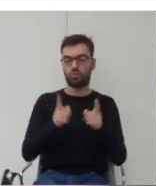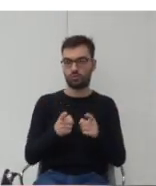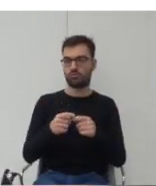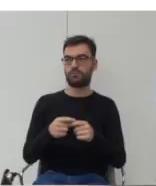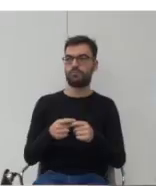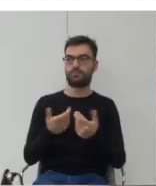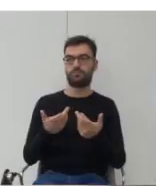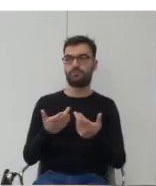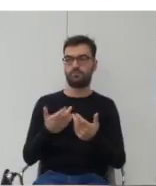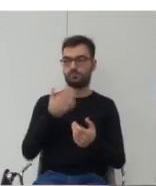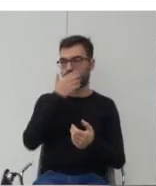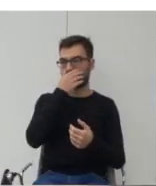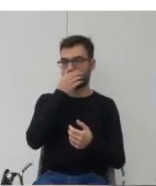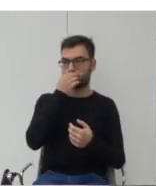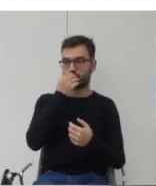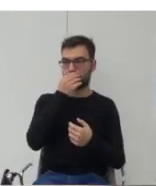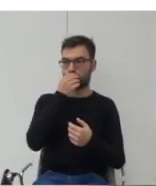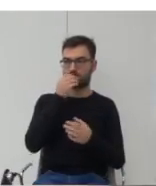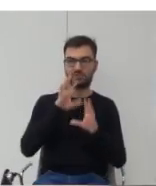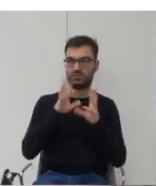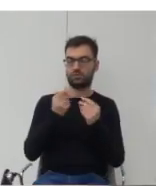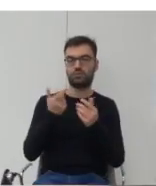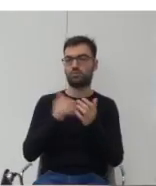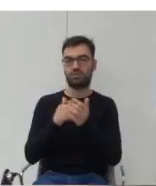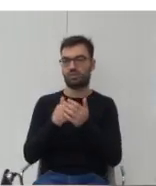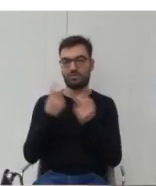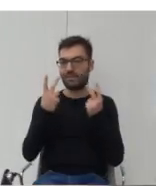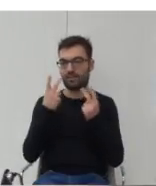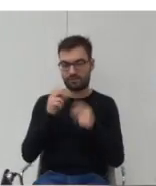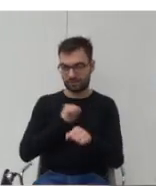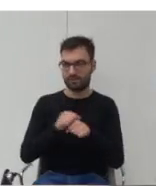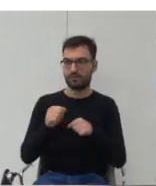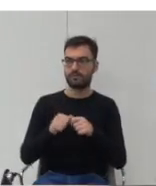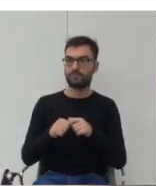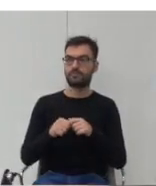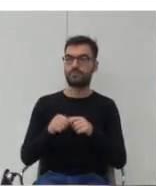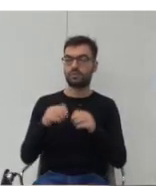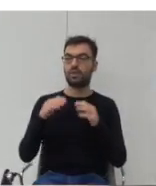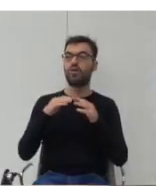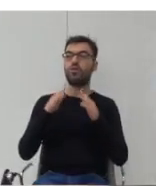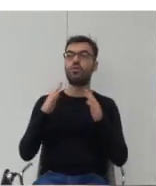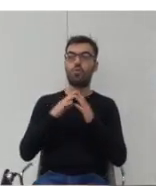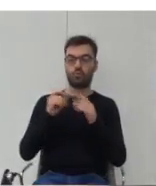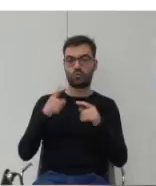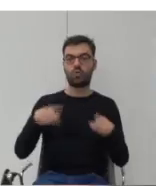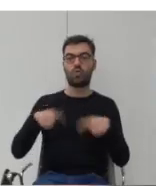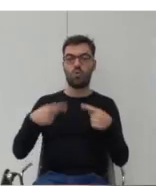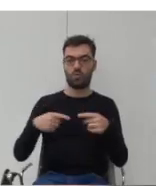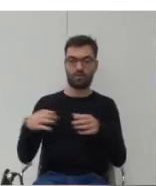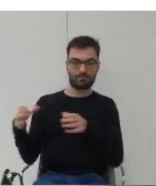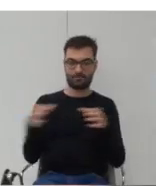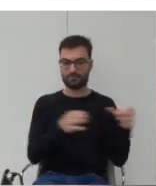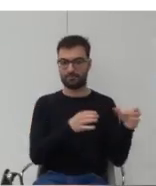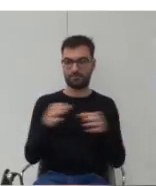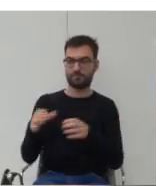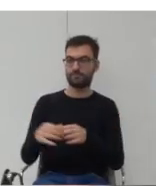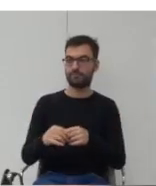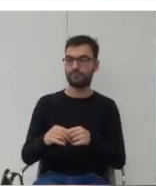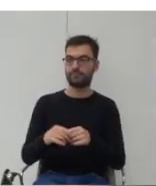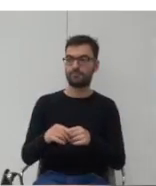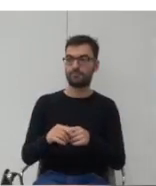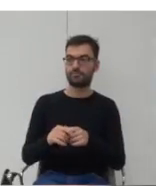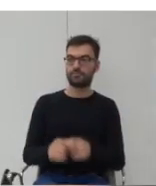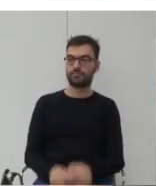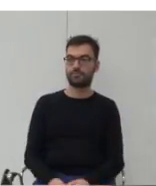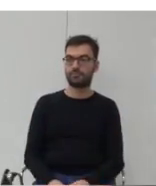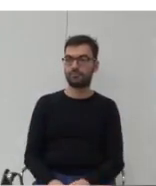łóżko i wszystkie jakby takie niezbędne rzeczy. No i jest domkiem na kółkach. Jest wozem